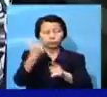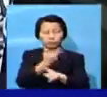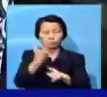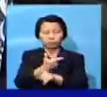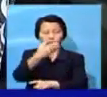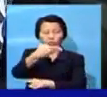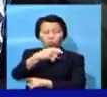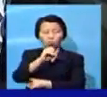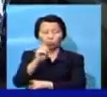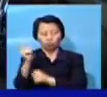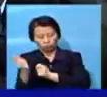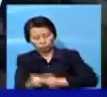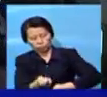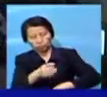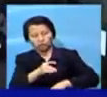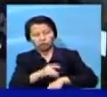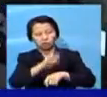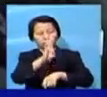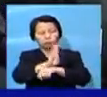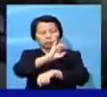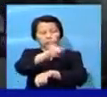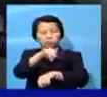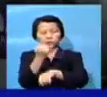hoki wanita di bukit